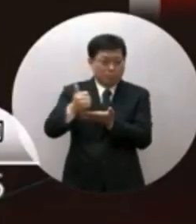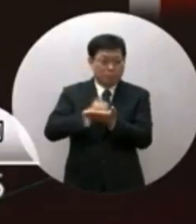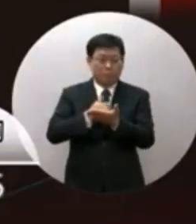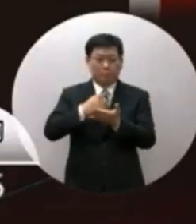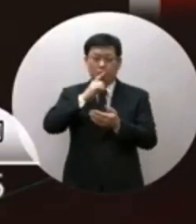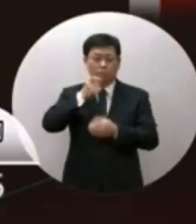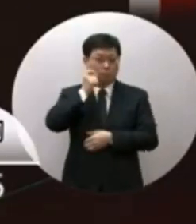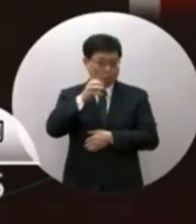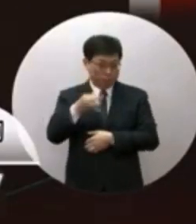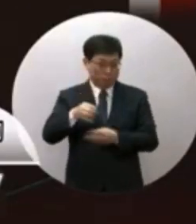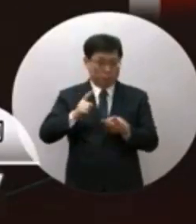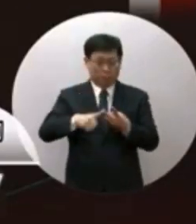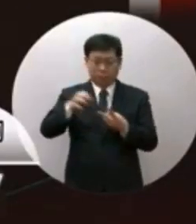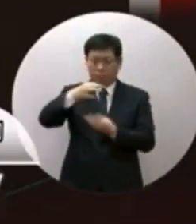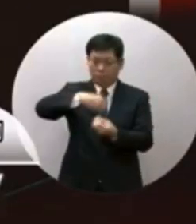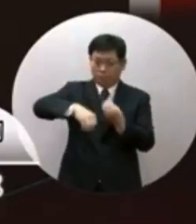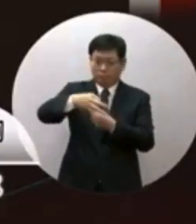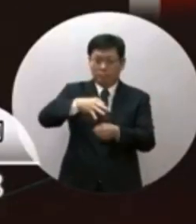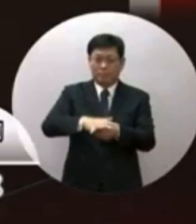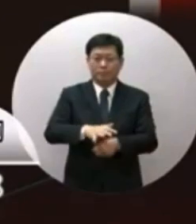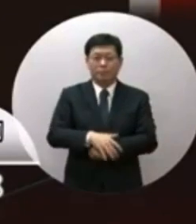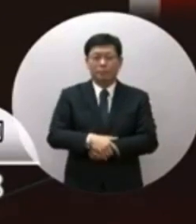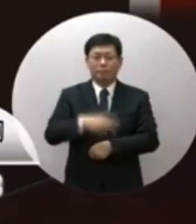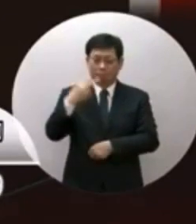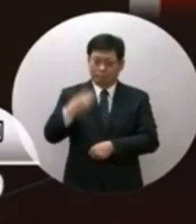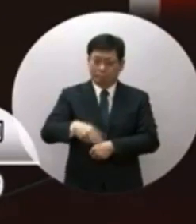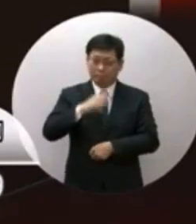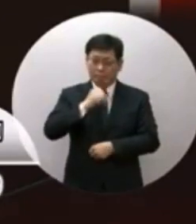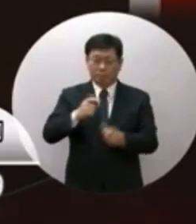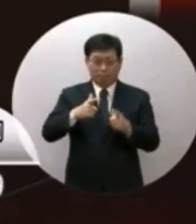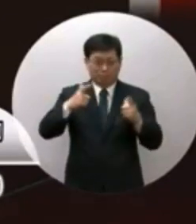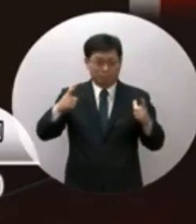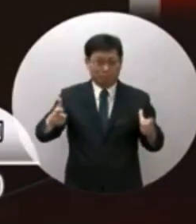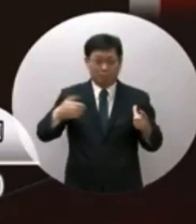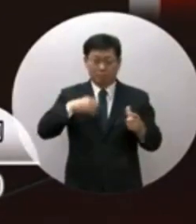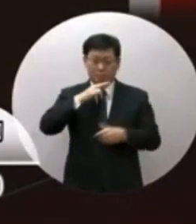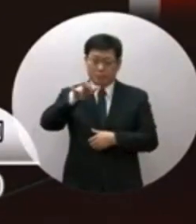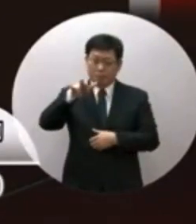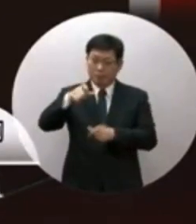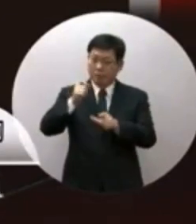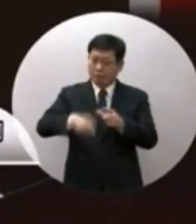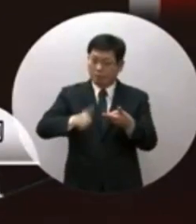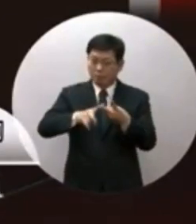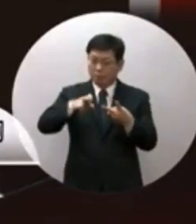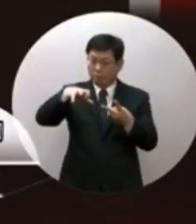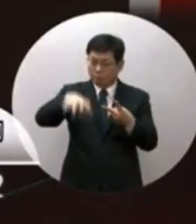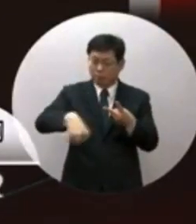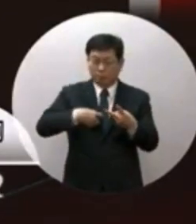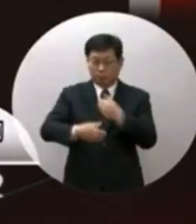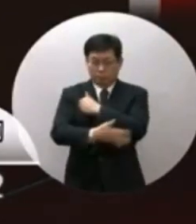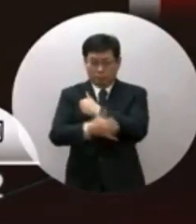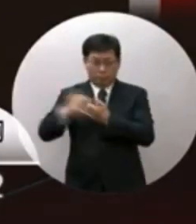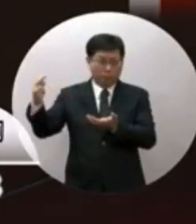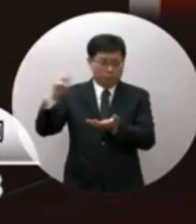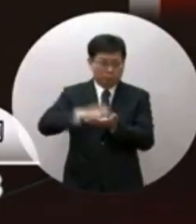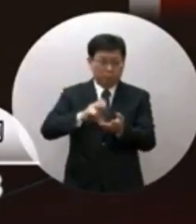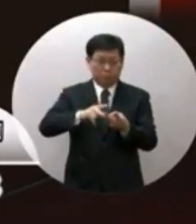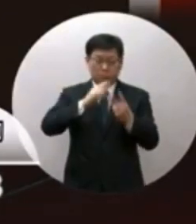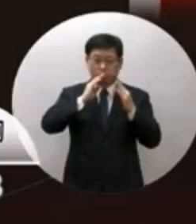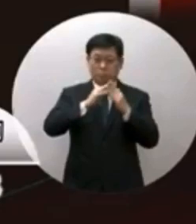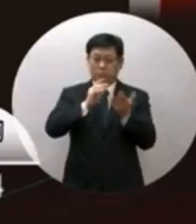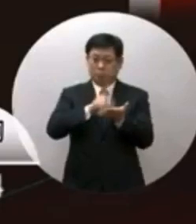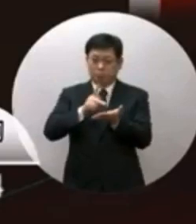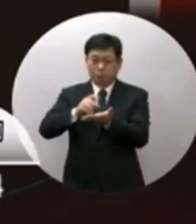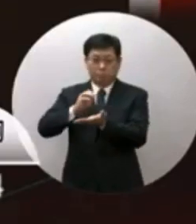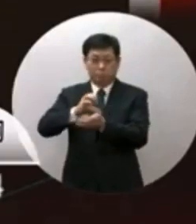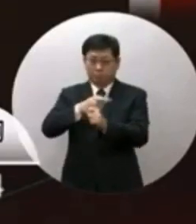的薪资及营运资金的补贴，以及扩大补充航空业及机场业者的降落费、土地房屋使